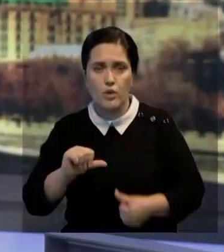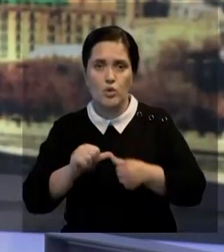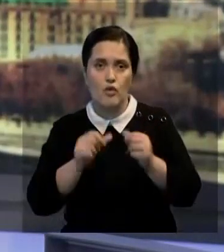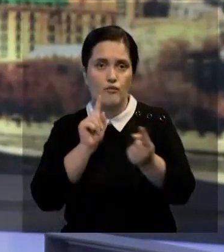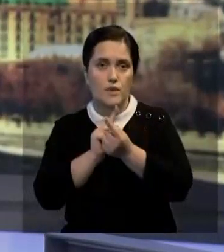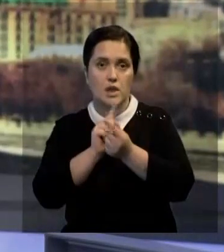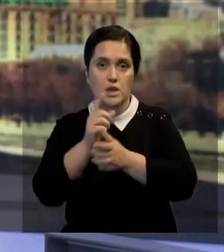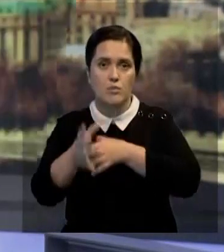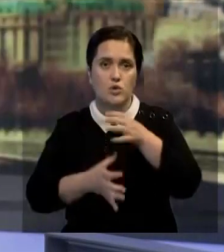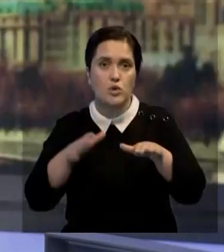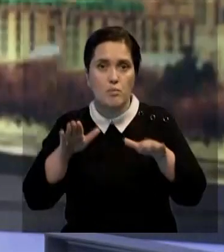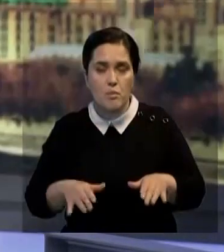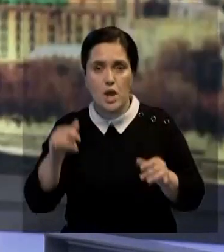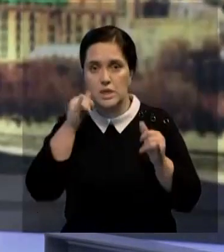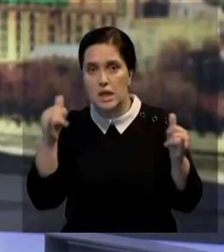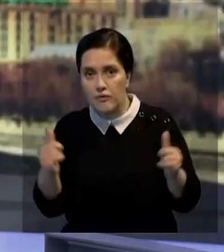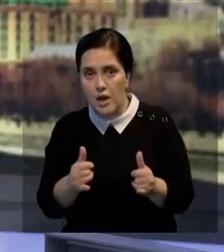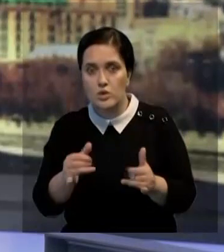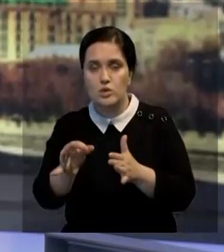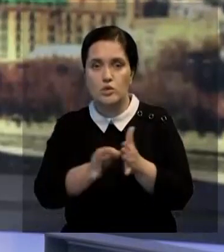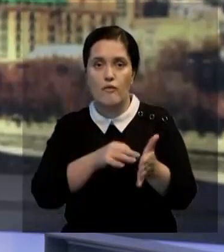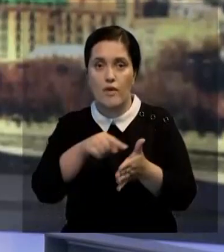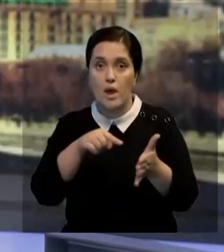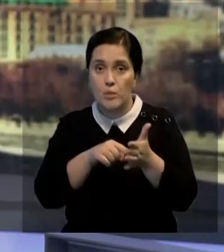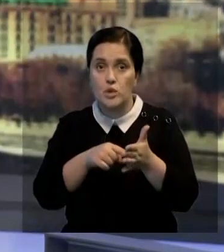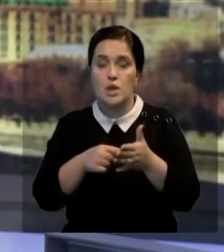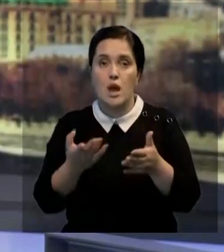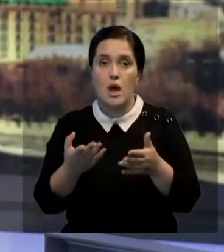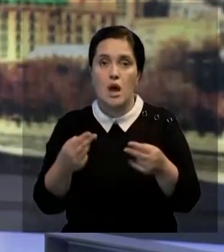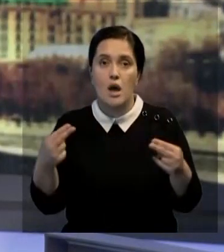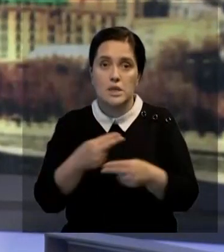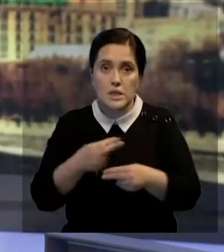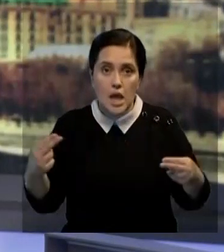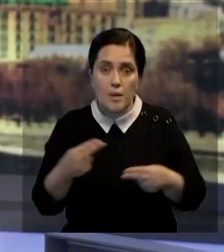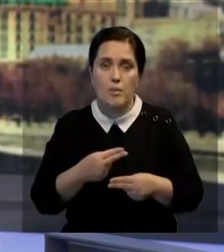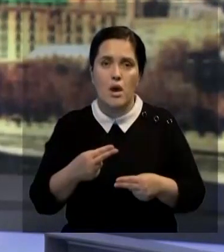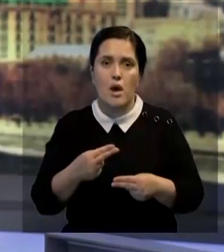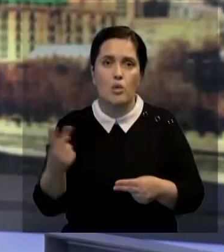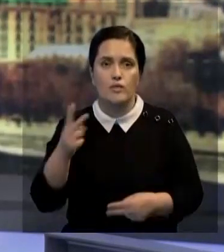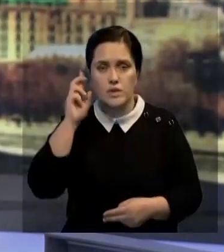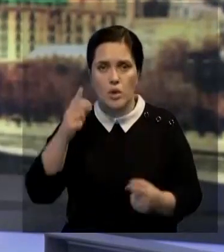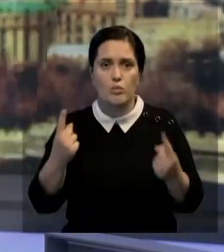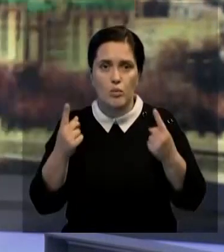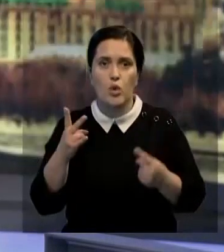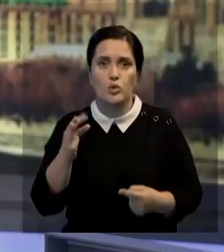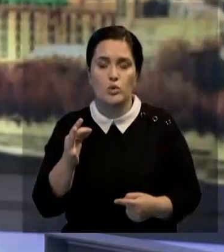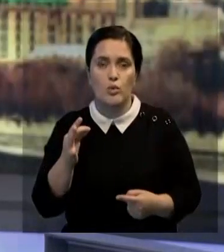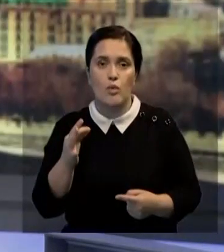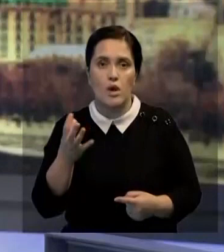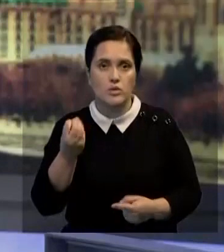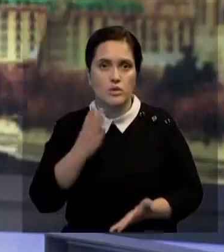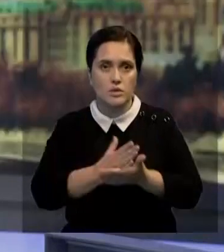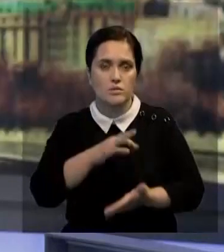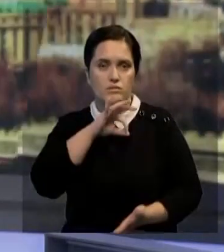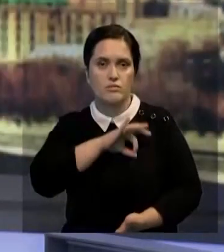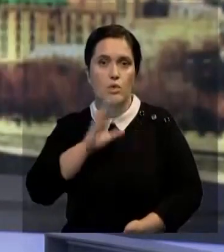площадках, созваниваются по срочным вопросам. Повестка сотрудничества у 2 стран внушительная, но потенциал еще не раскрыт. По